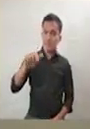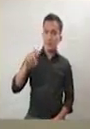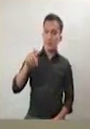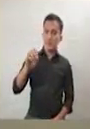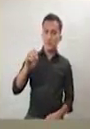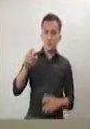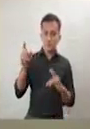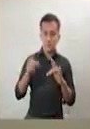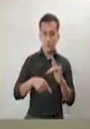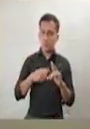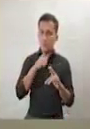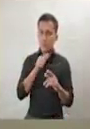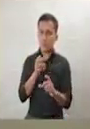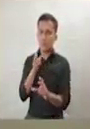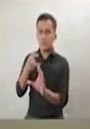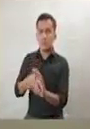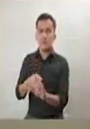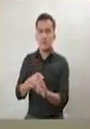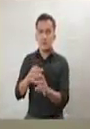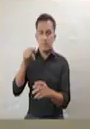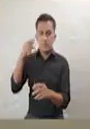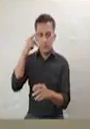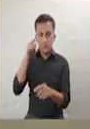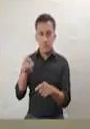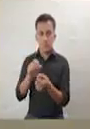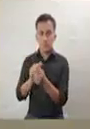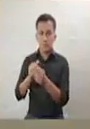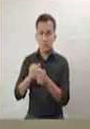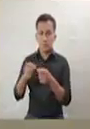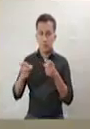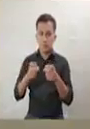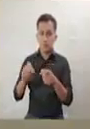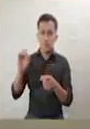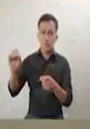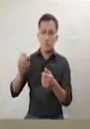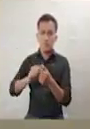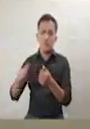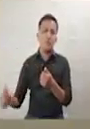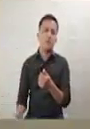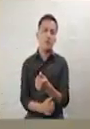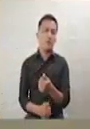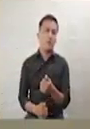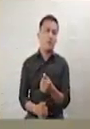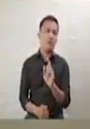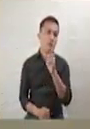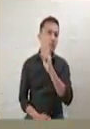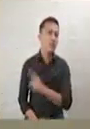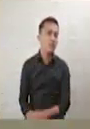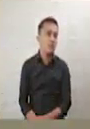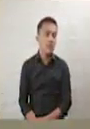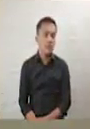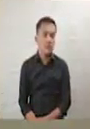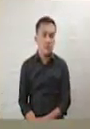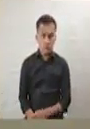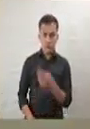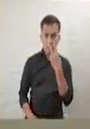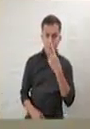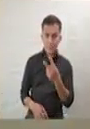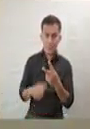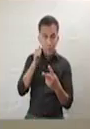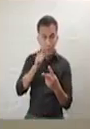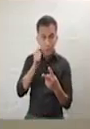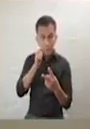for not participating in politics is that you will be governed by your inferiors. So, kung sa tingin ninyo, mga babae,